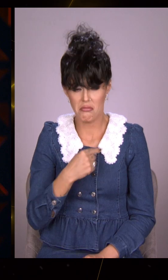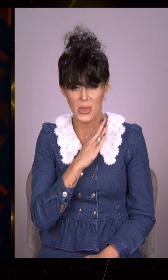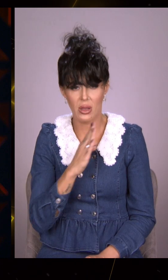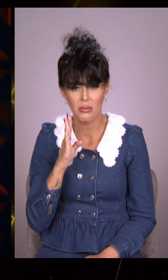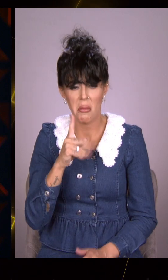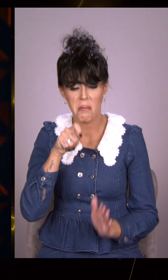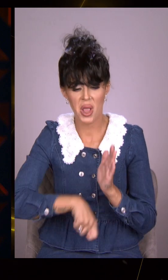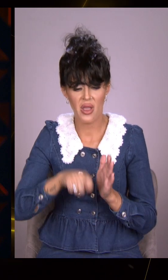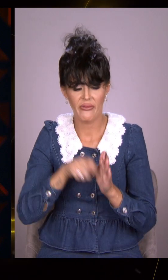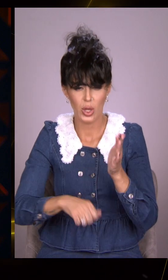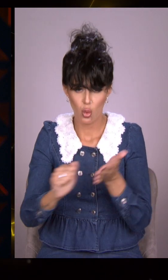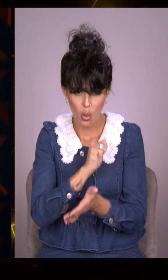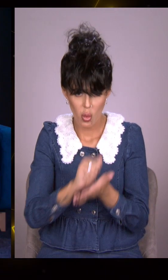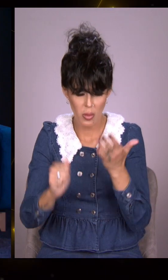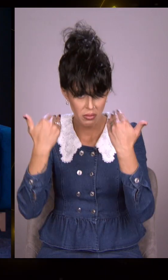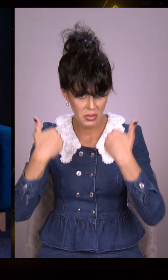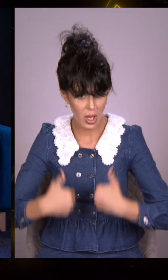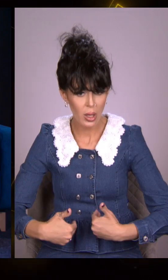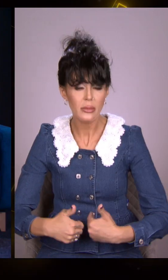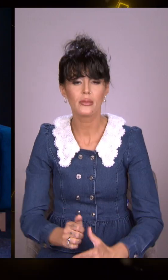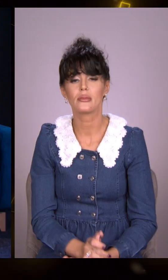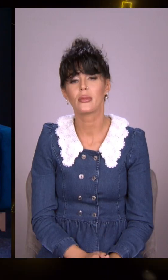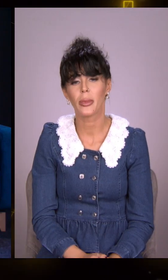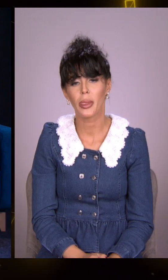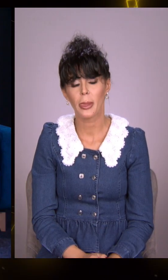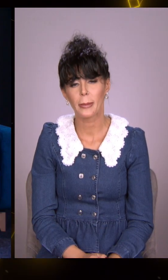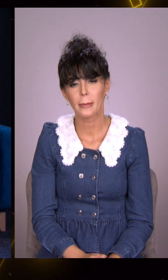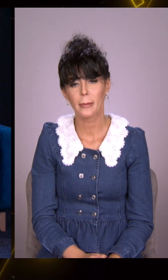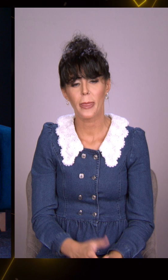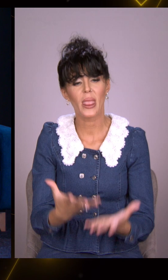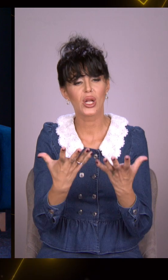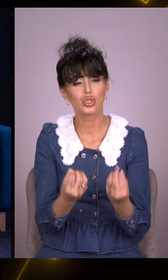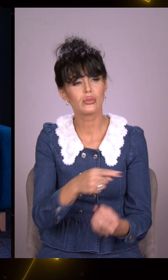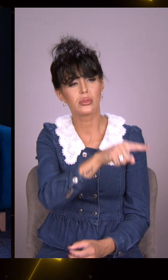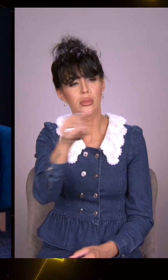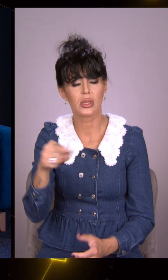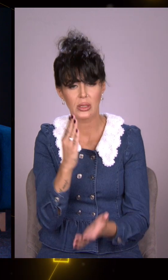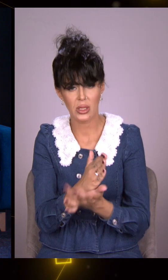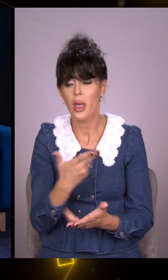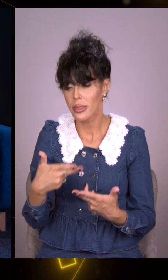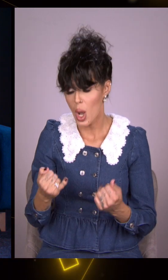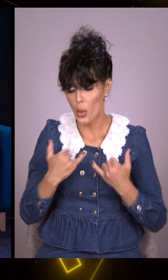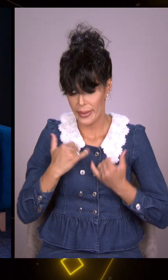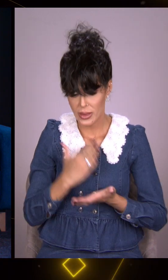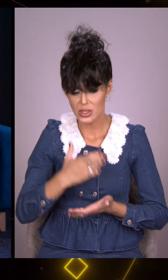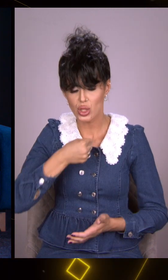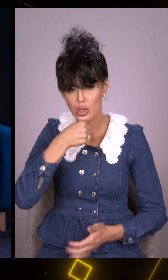Перевірили документи. Я, в хаті ще хтось є? Кажу, в мене дитина старша є,